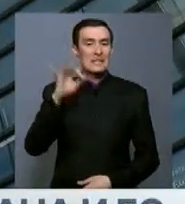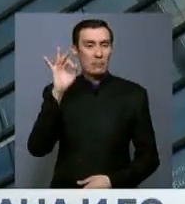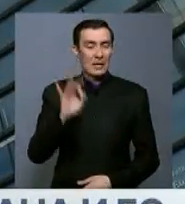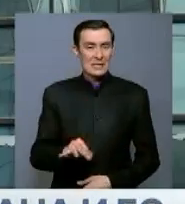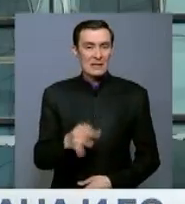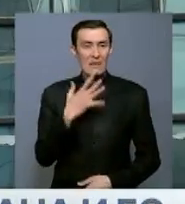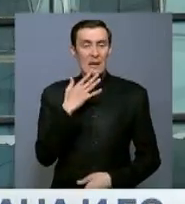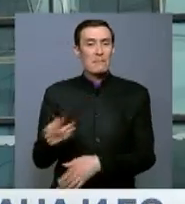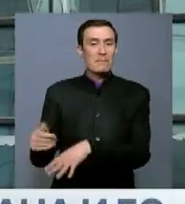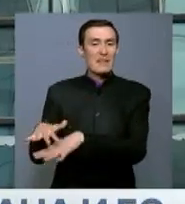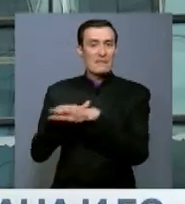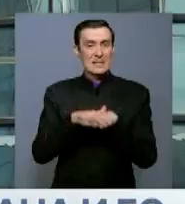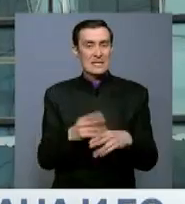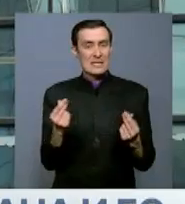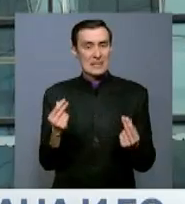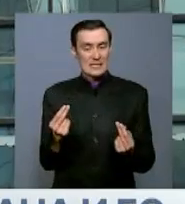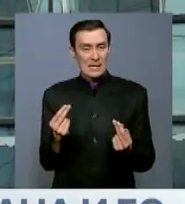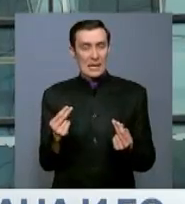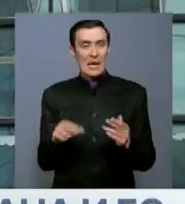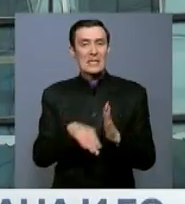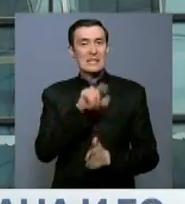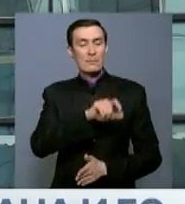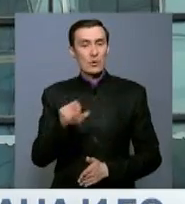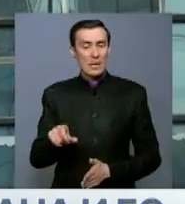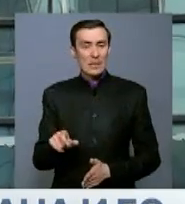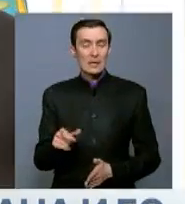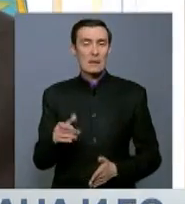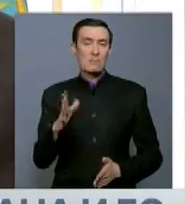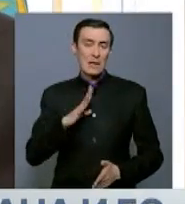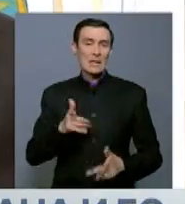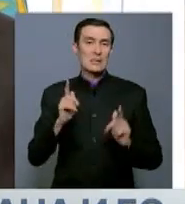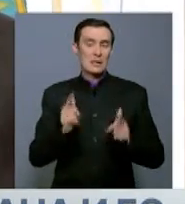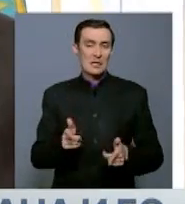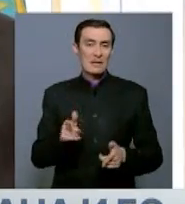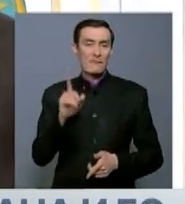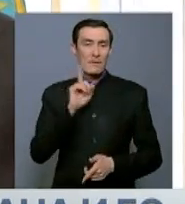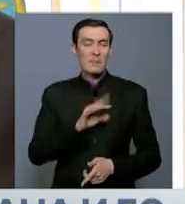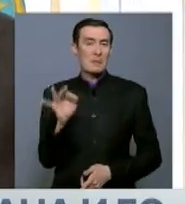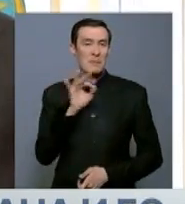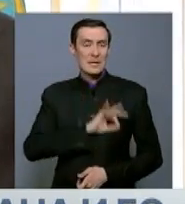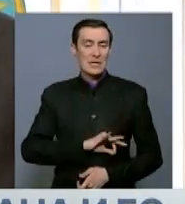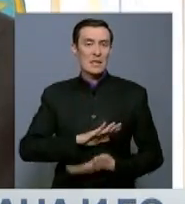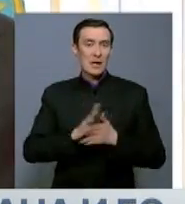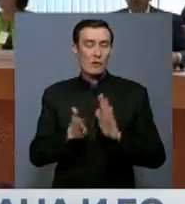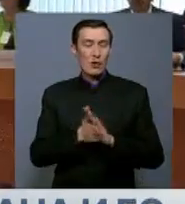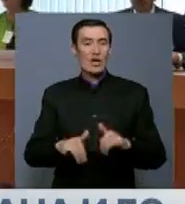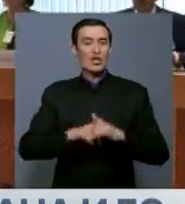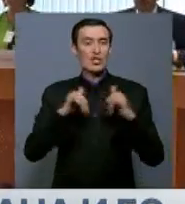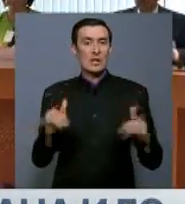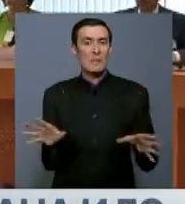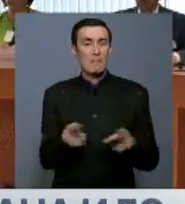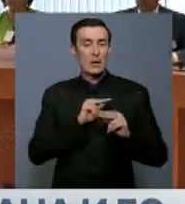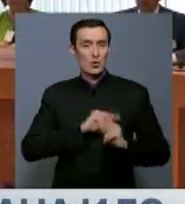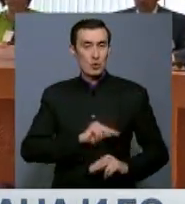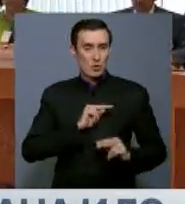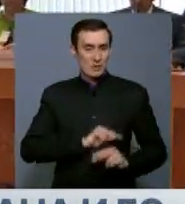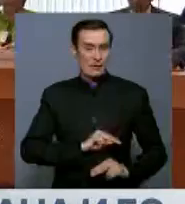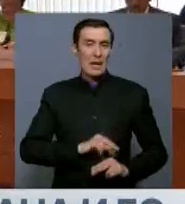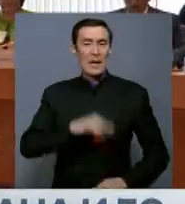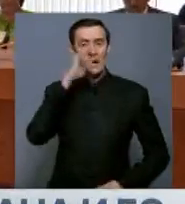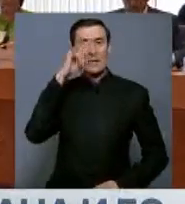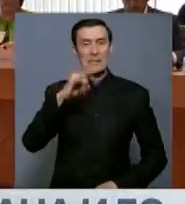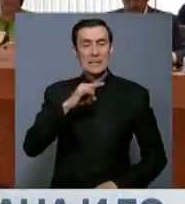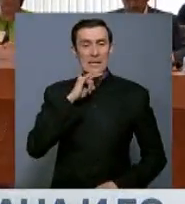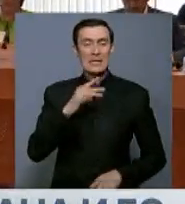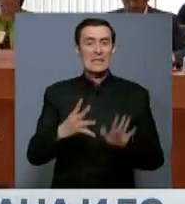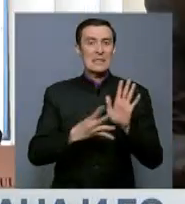привлеченных иностранных инвестиций. Парламентарии приветствовали успешное начало временного применения соглашения о расширенном партнерстве и сотрудничестве.